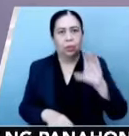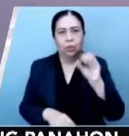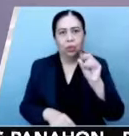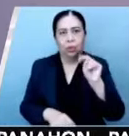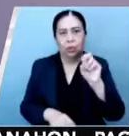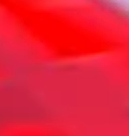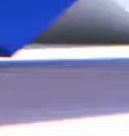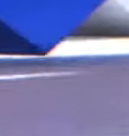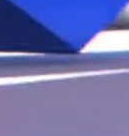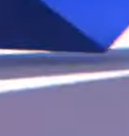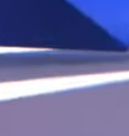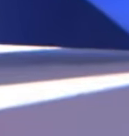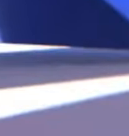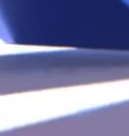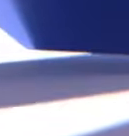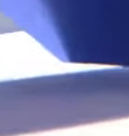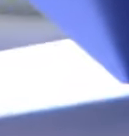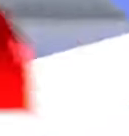Nakatutok si Maki Pulido.